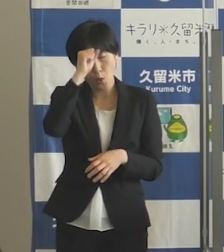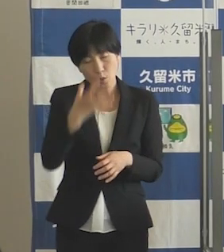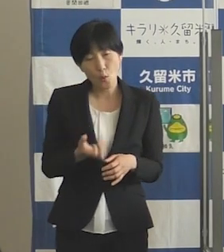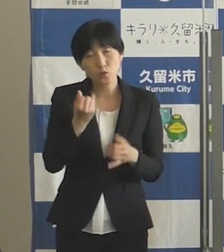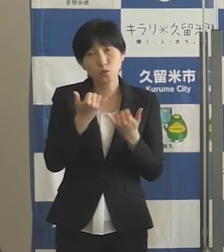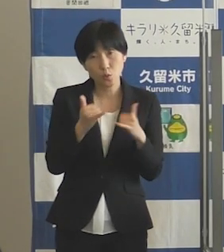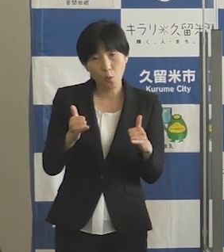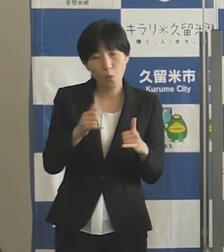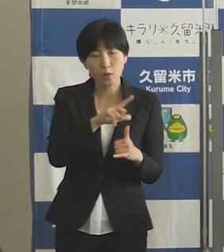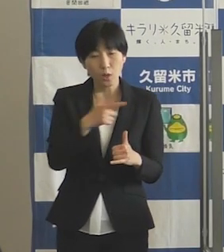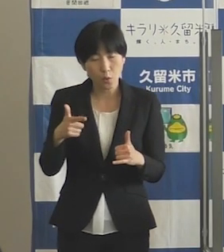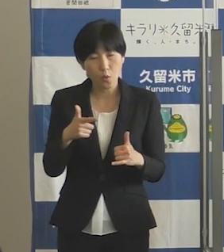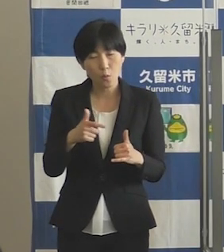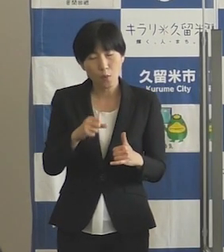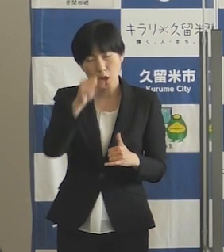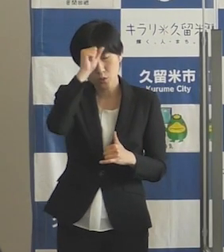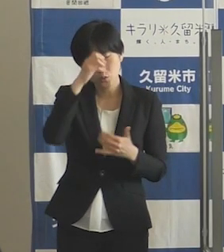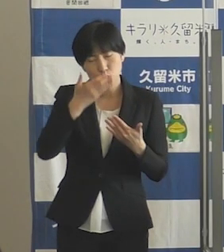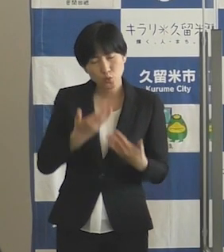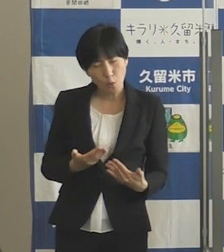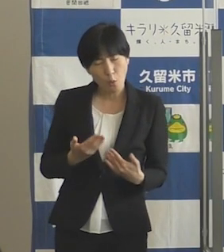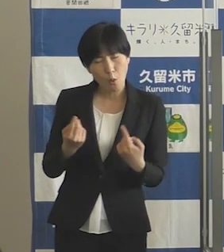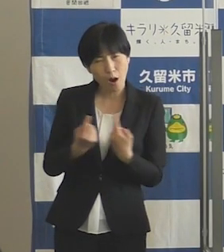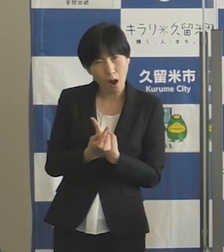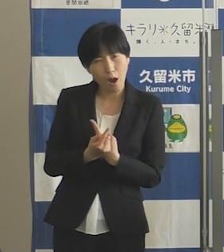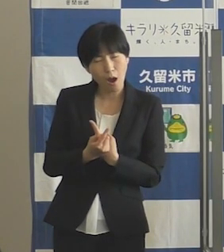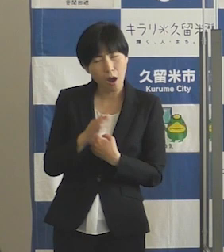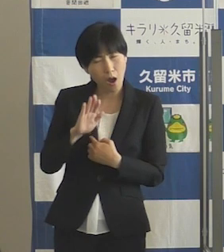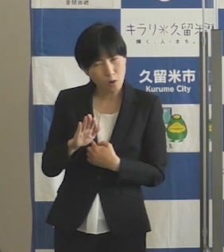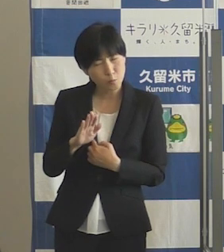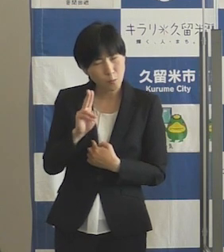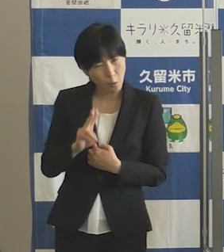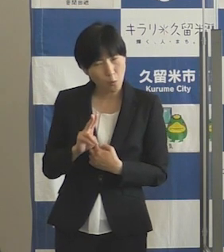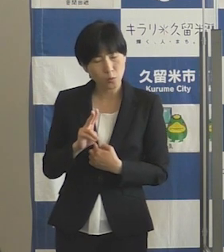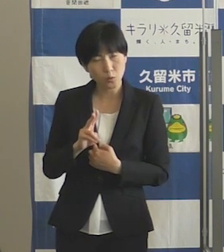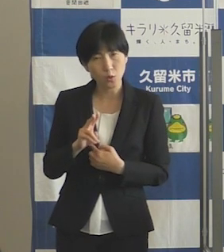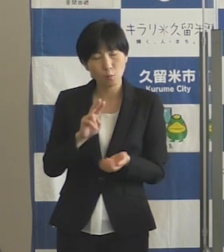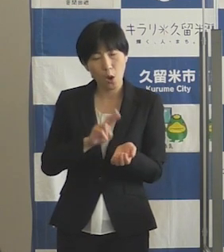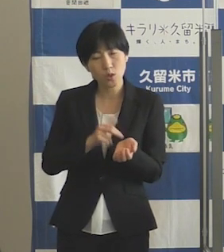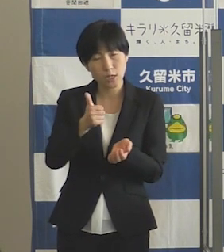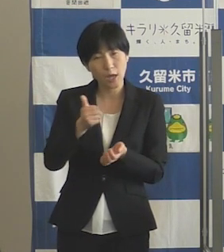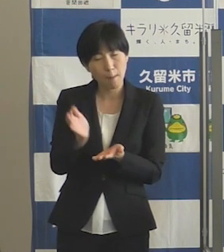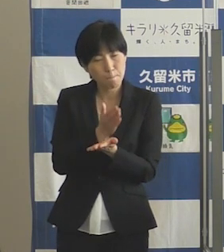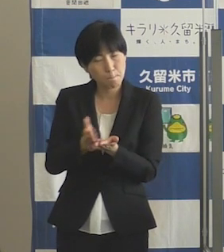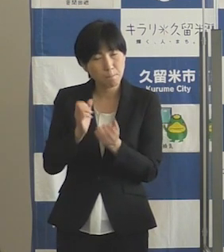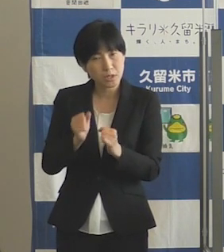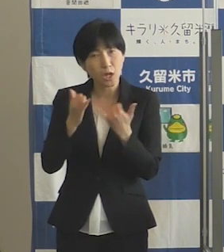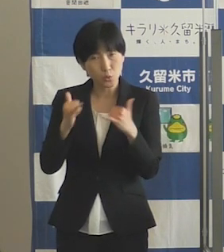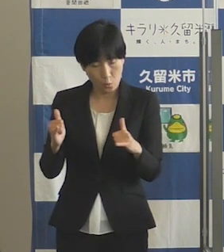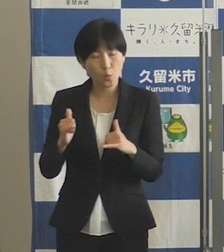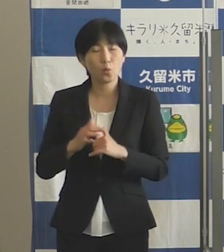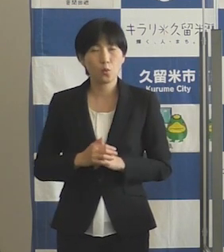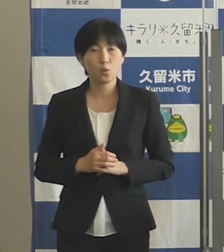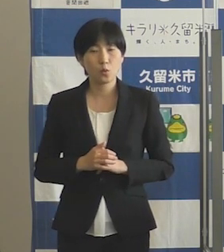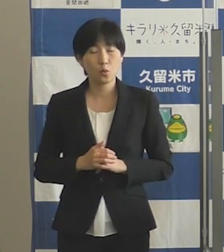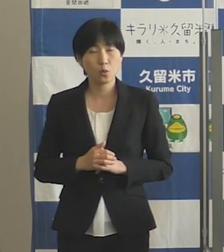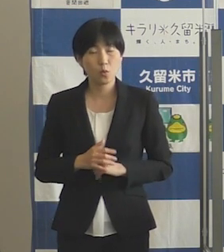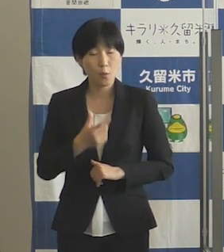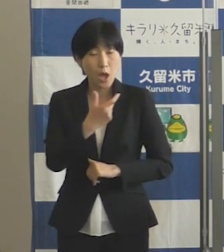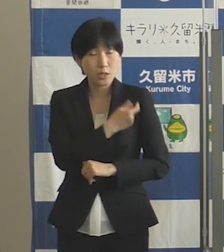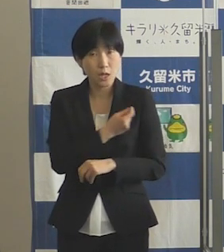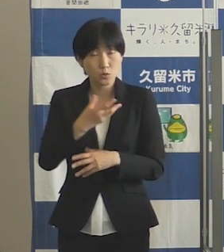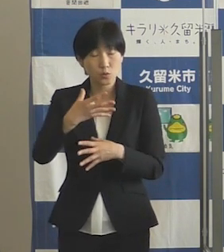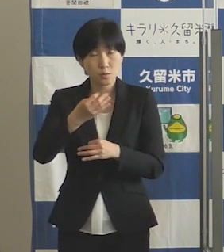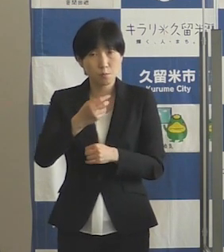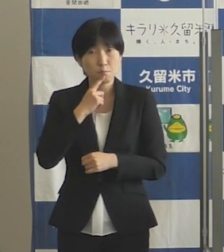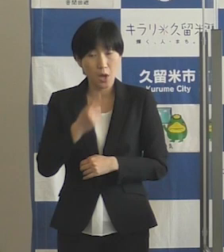など、重症化リスクが高いと医師が認める方とされています。接種期間は3